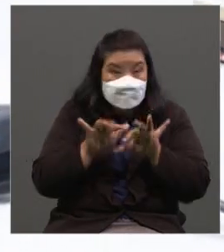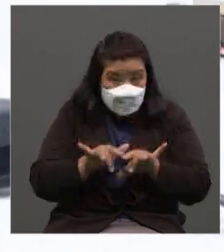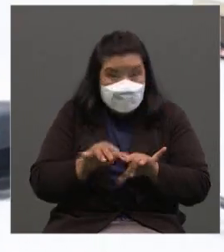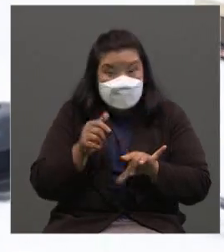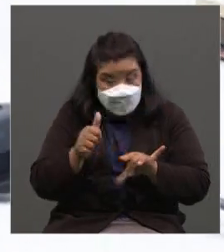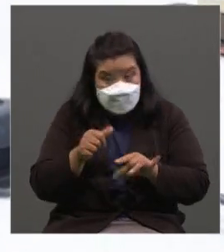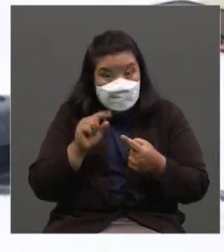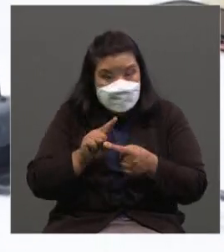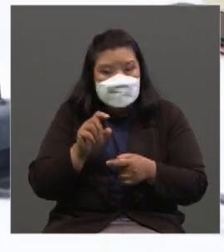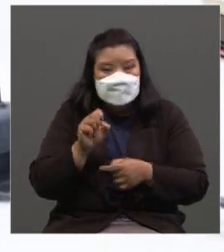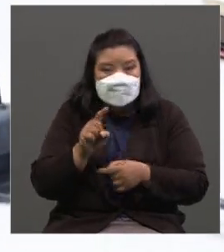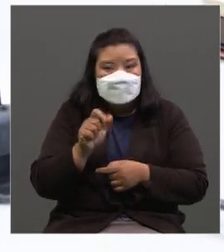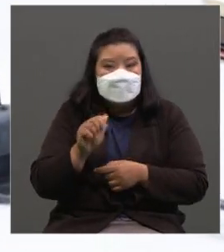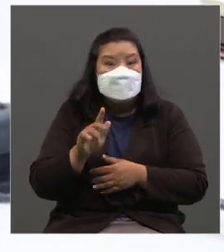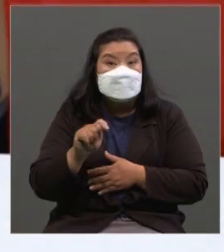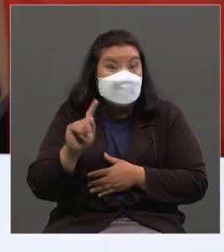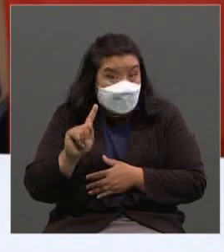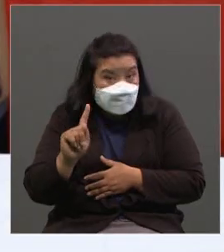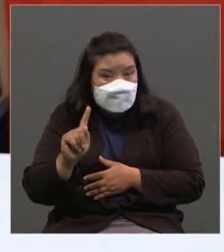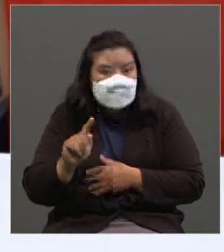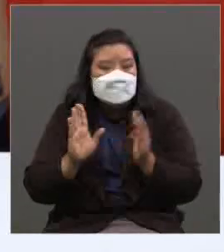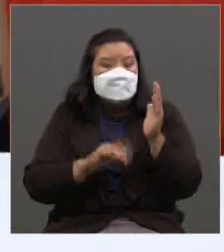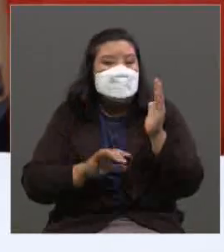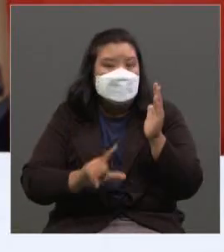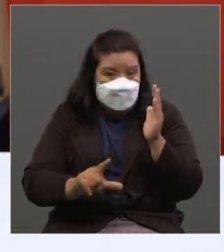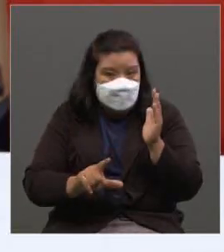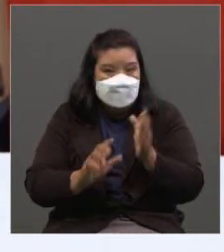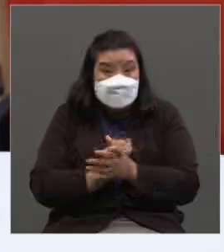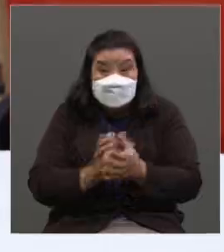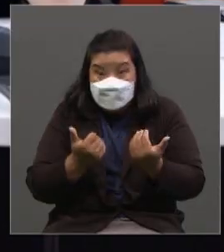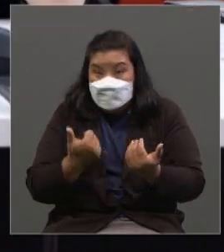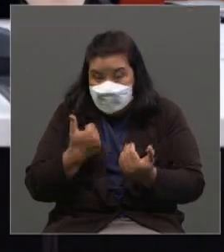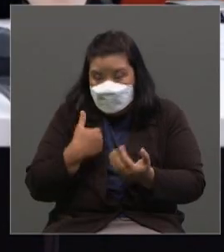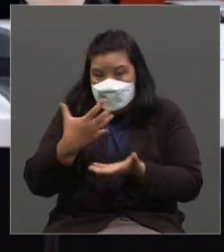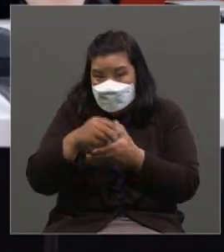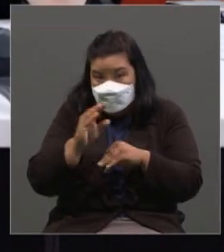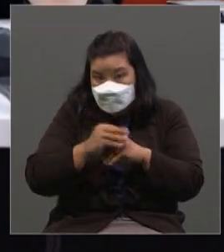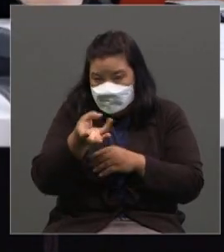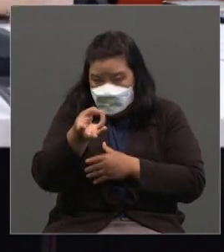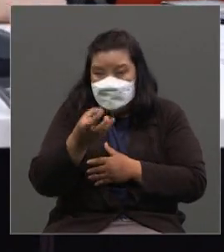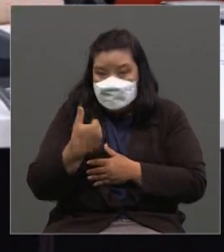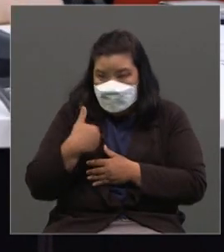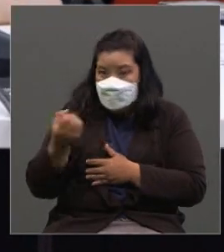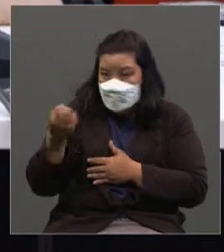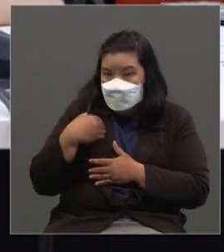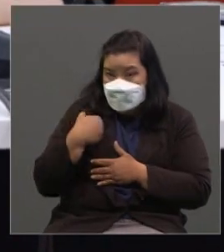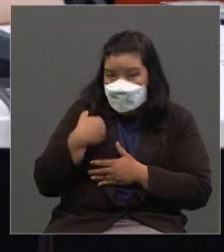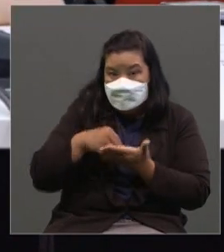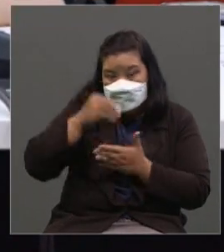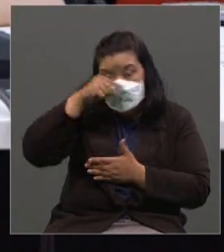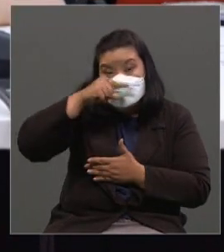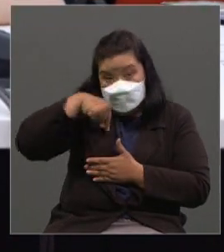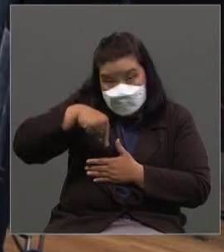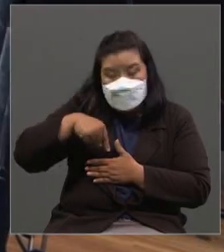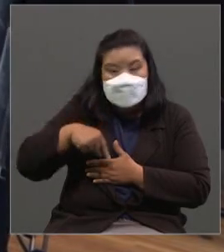โดยตรงไปที่ทางศ.อบตจังหวัดยะลาได้เลยนะครับมีการอัปเดตสถานการณ์นิดนึงนะครับตอนนี้เนี่ยได้มีการรับแจ้งมานะครับบอกว่านักศึกษาไทยใน